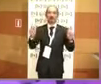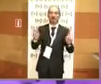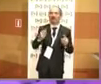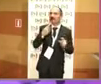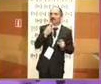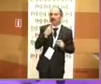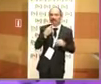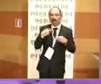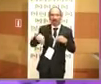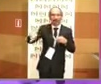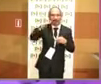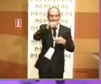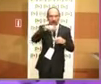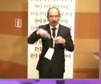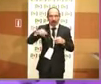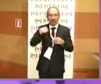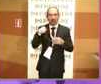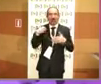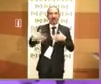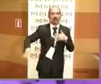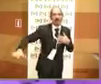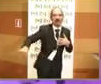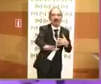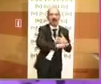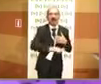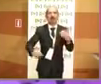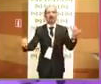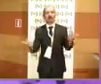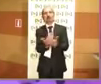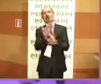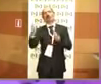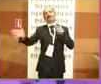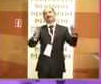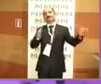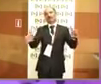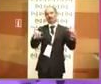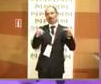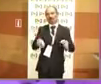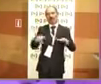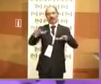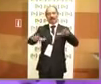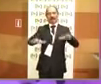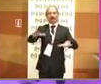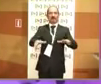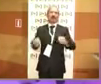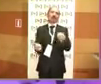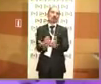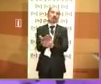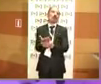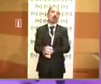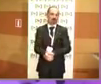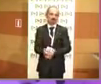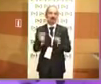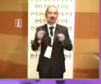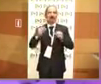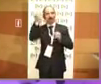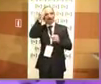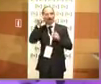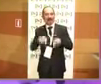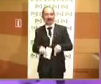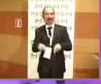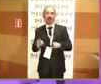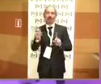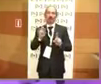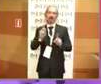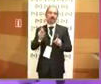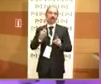noi dovrebbe mettere in campo una stagione nuova che ripropone un nuovo equilibrio? Ecco perché io penso